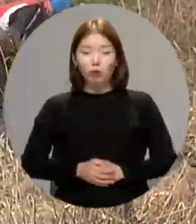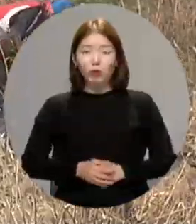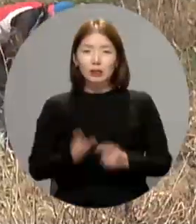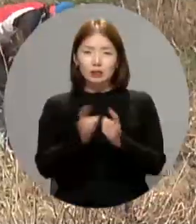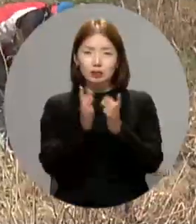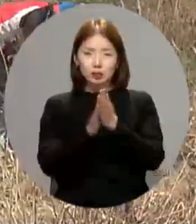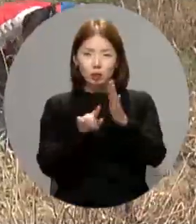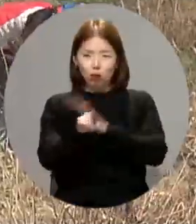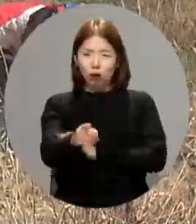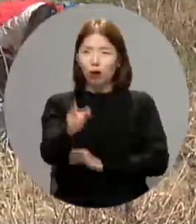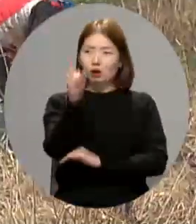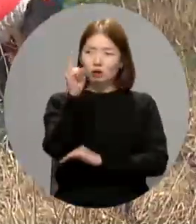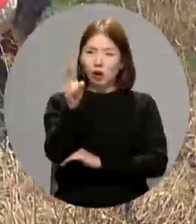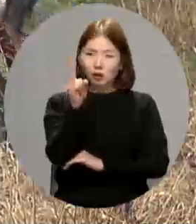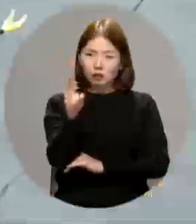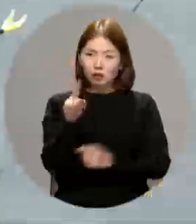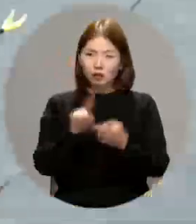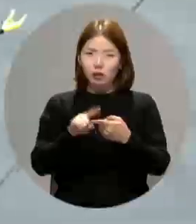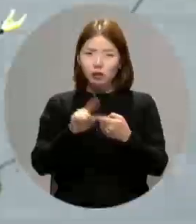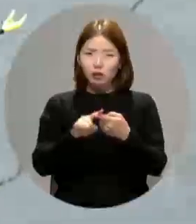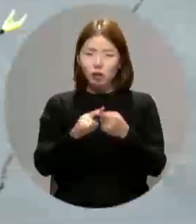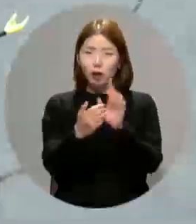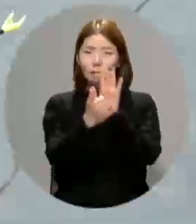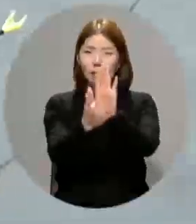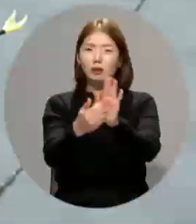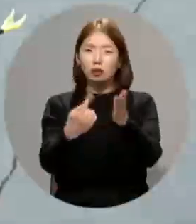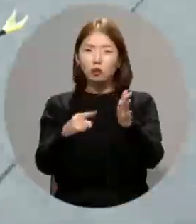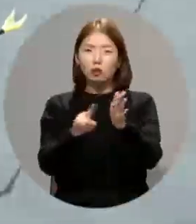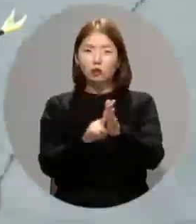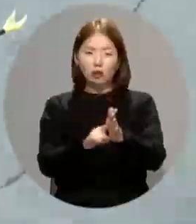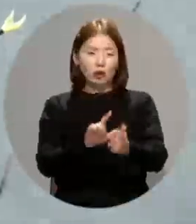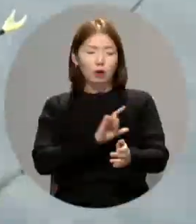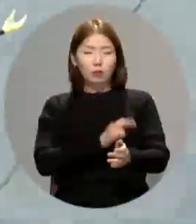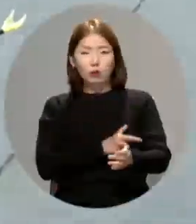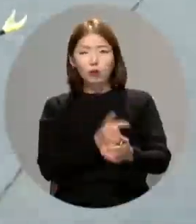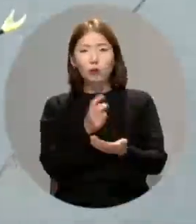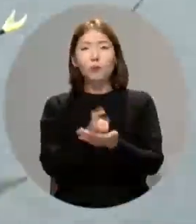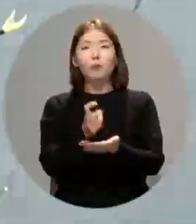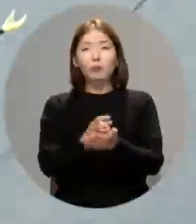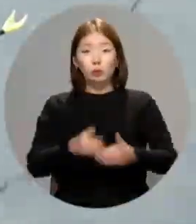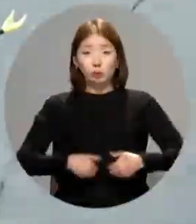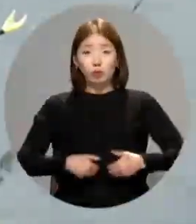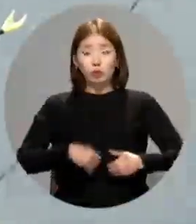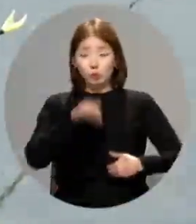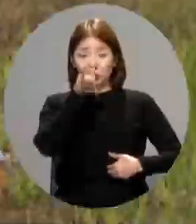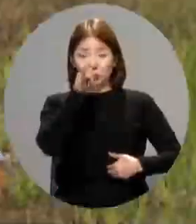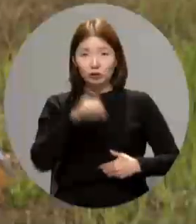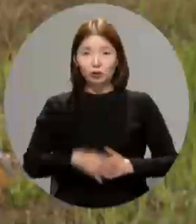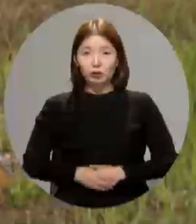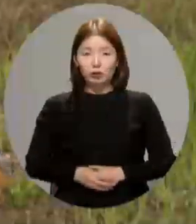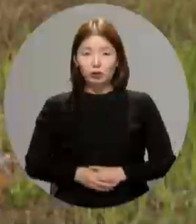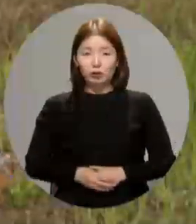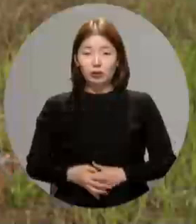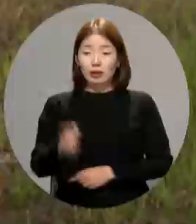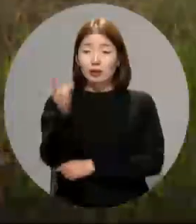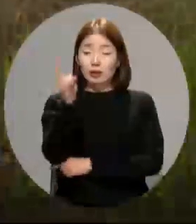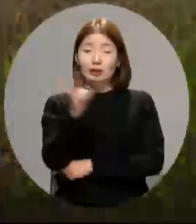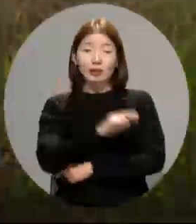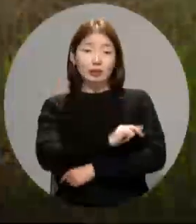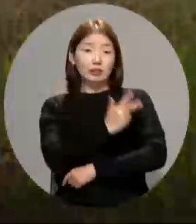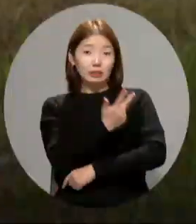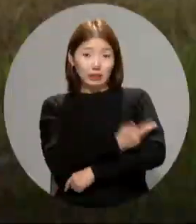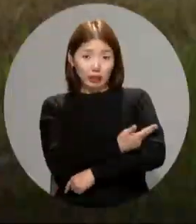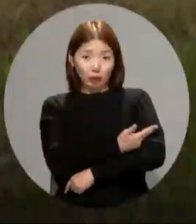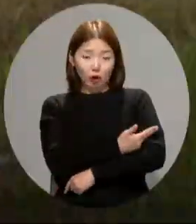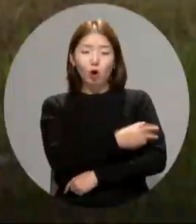면허처럼 낚시 행위와 낚시 대상을 제한하는 낚시 면허제 도입도 필요하다는 입장입니다. 낚시를 할 수 있는 자격과 할